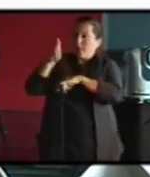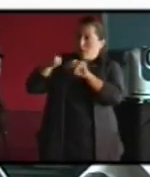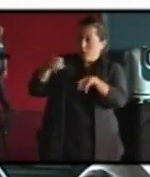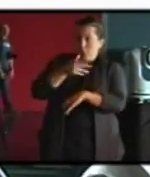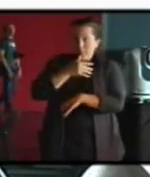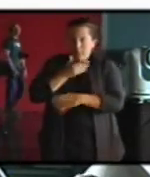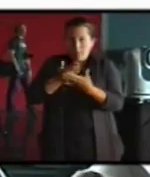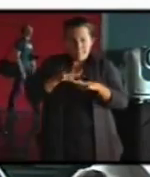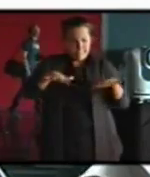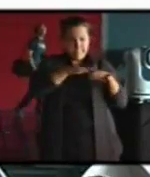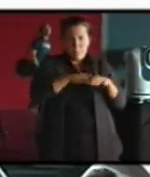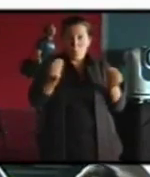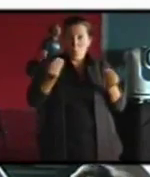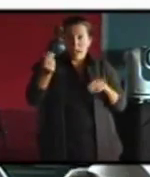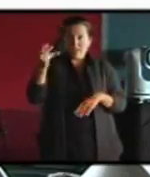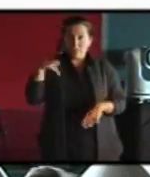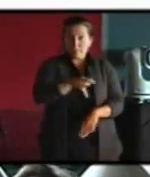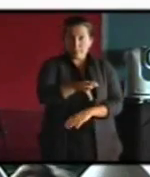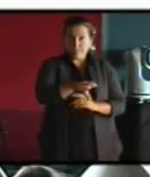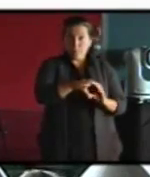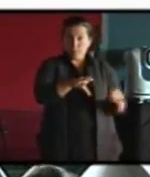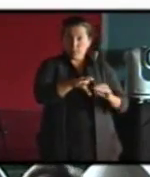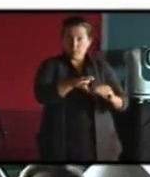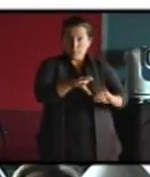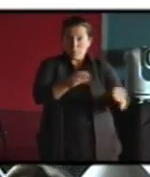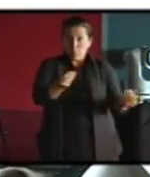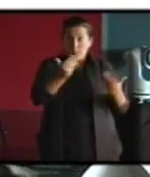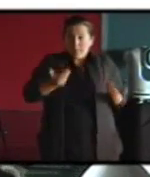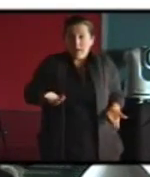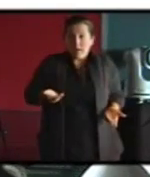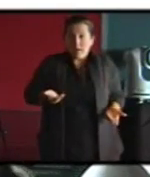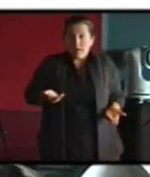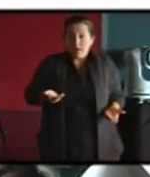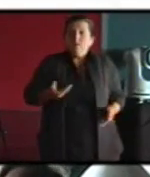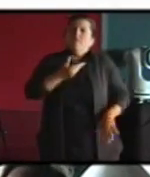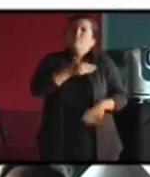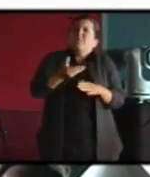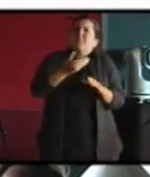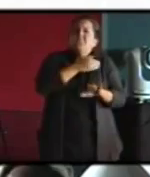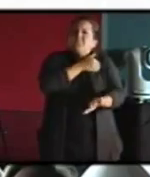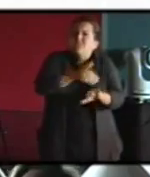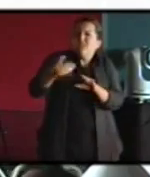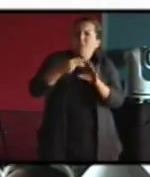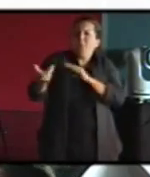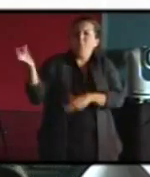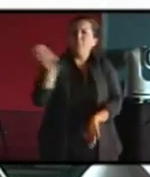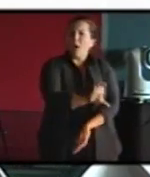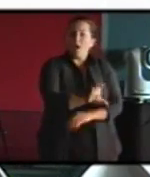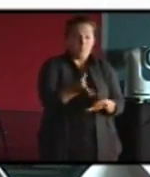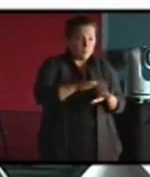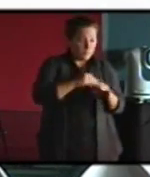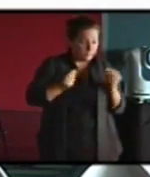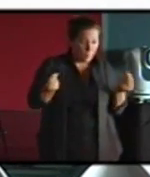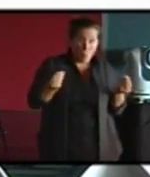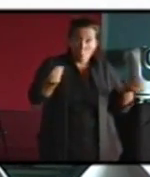d'évaluation de où sont allés ces centaines de millions, ou peut-être même des milliards d'euros, dans la rénovation, qui, enfin, 1 milliard d'euros